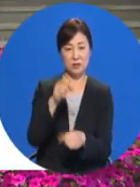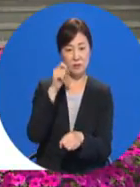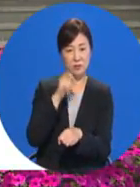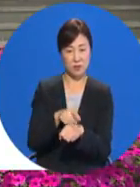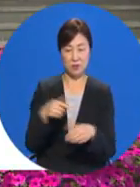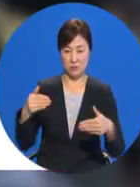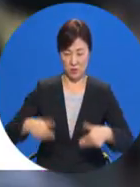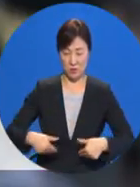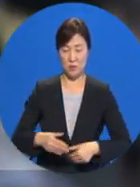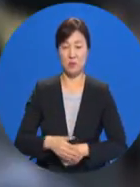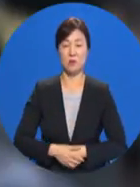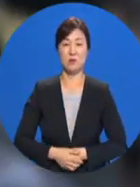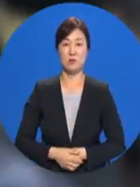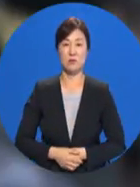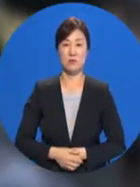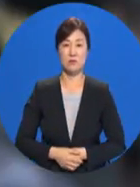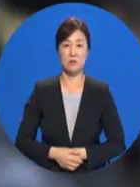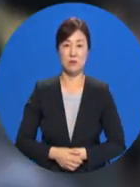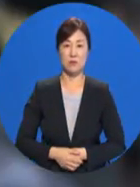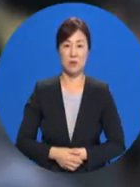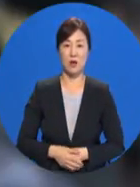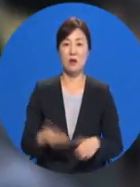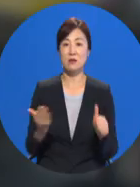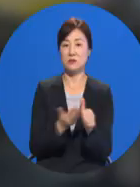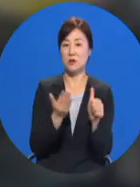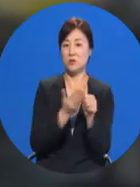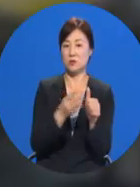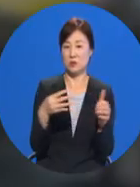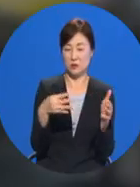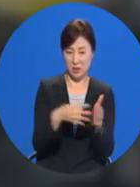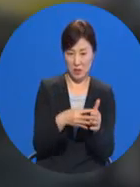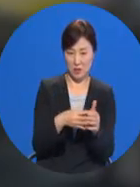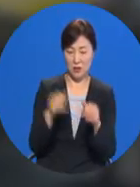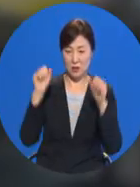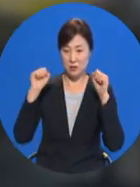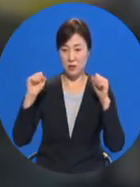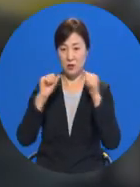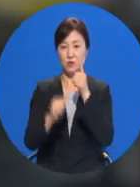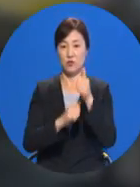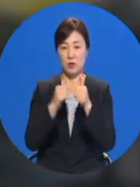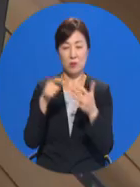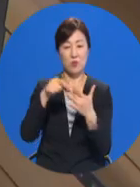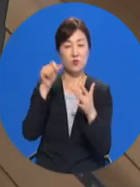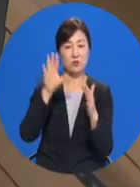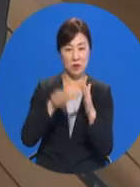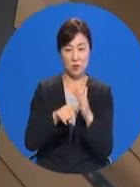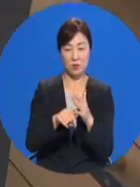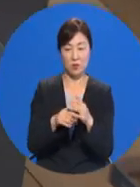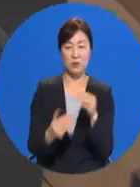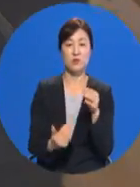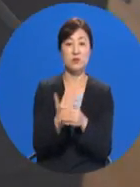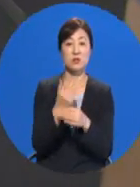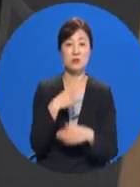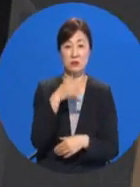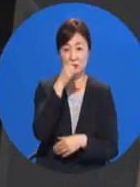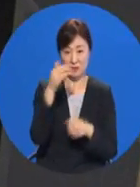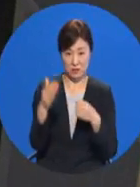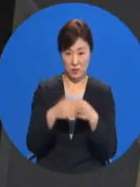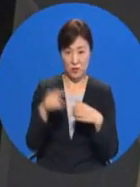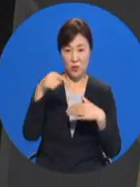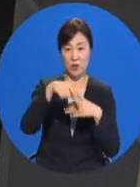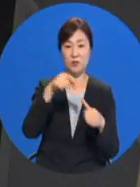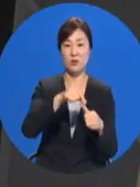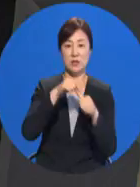있습니다. 앞서 인재육성 장학회와 체육회 임원 선임 논란도 야기됐던 만큼 외부 인사의 탈정치성도